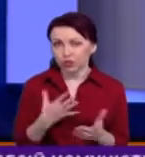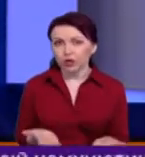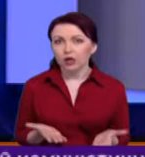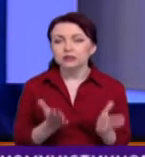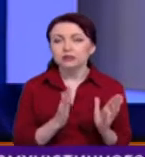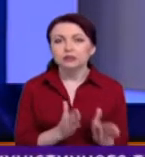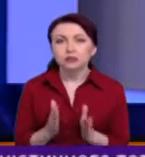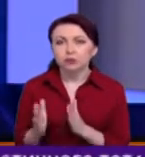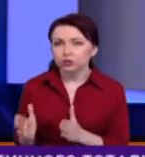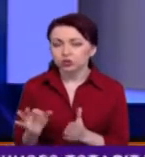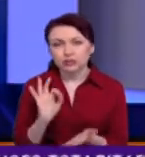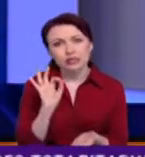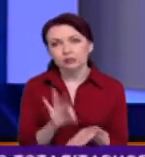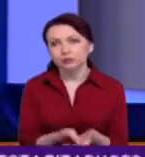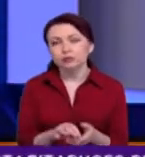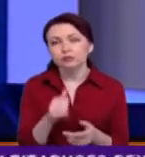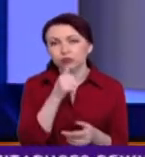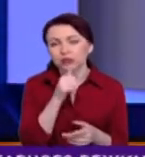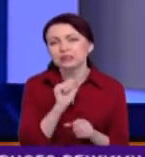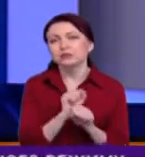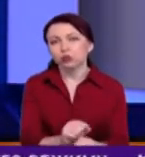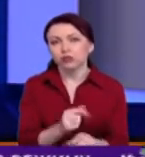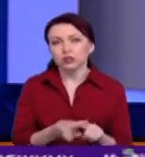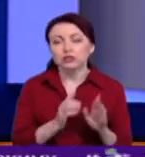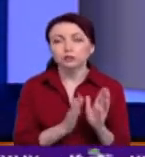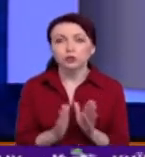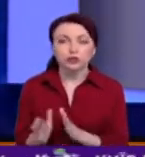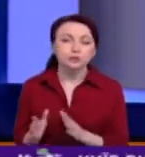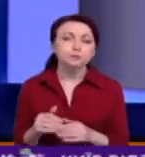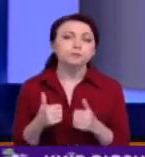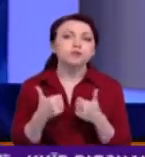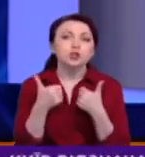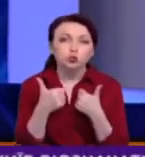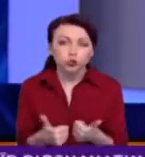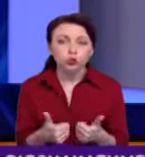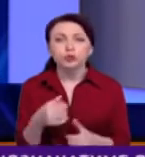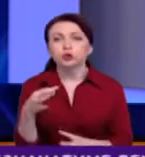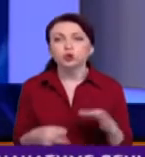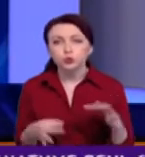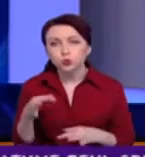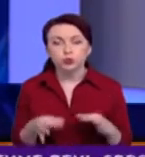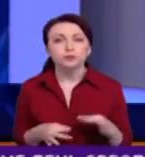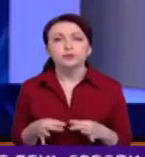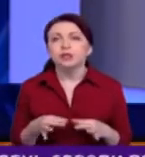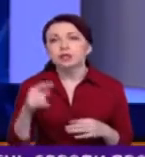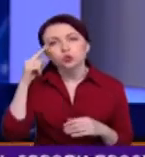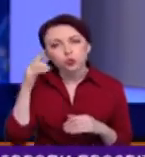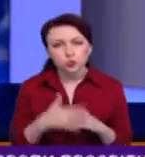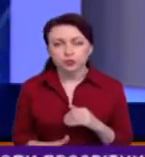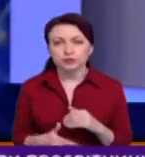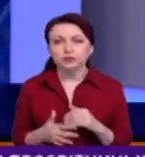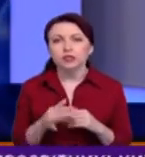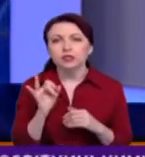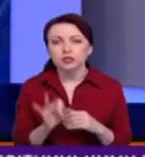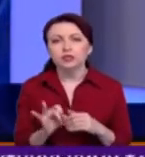систематична, цілеспрямована спроба заблокувати цей процес. Дуже добре, що суд зрозумів